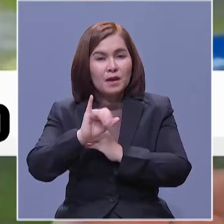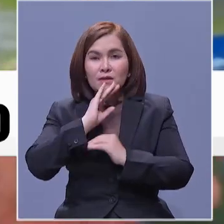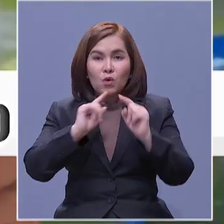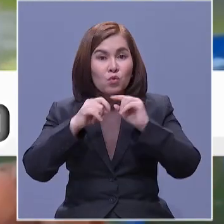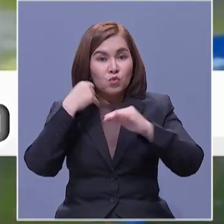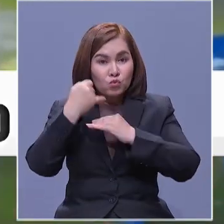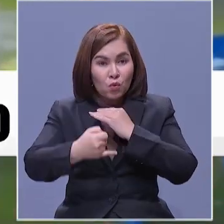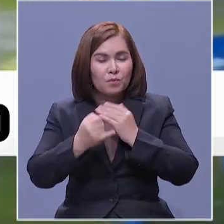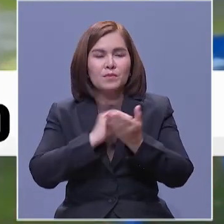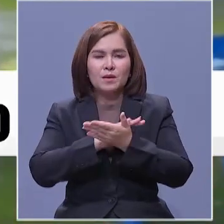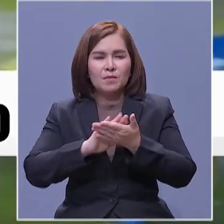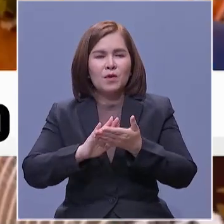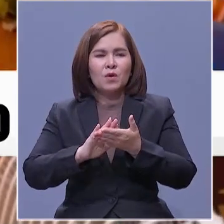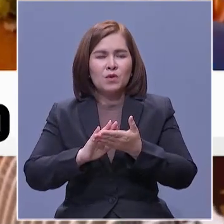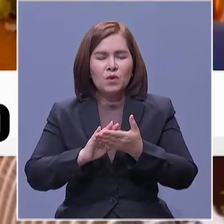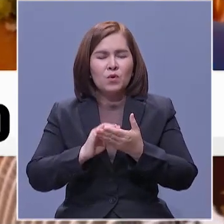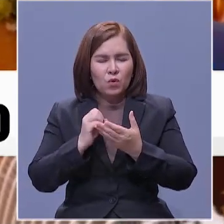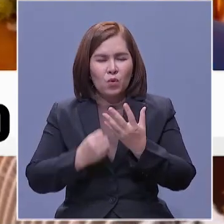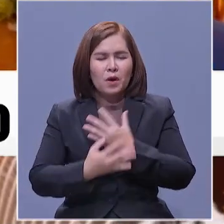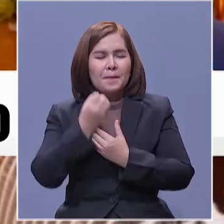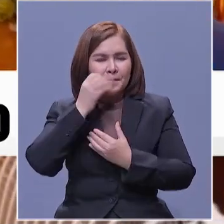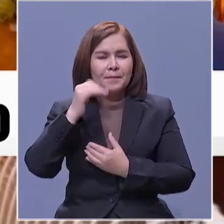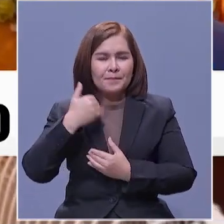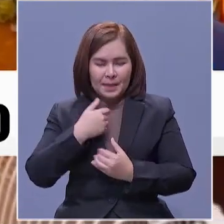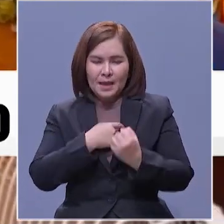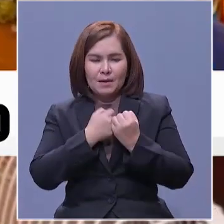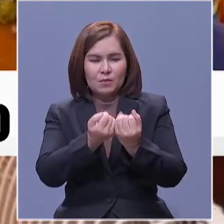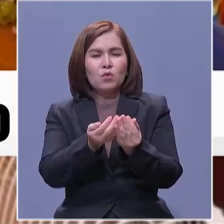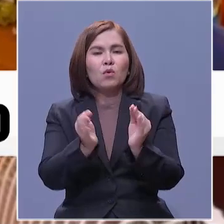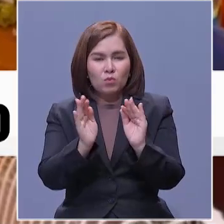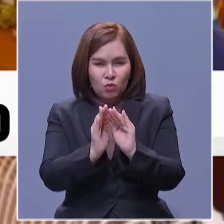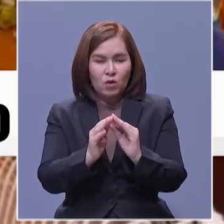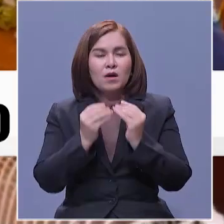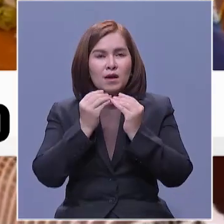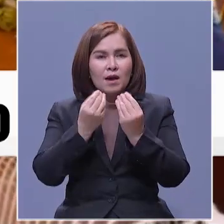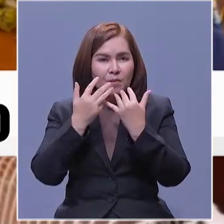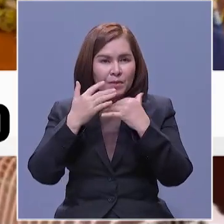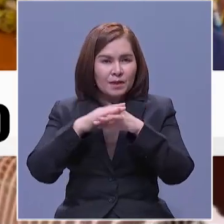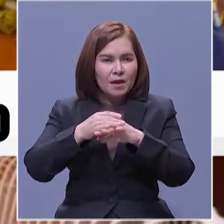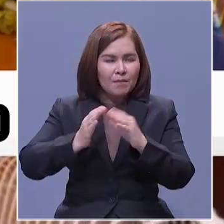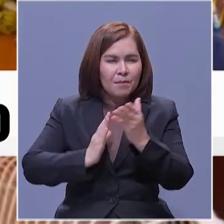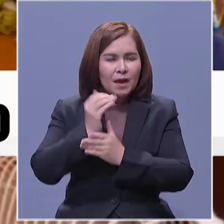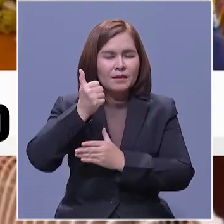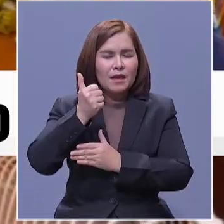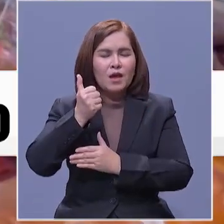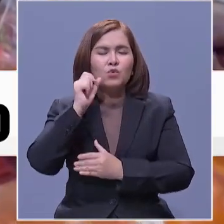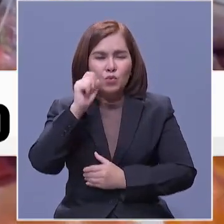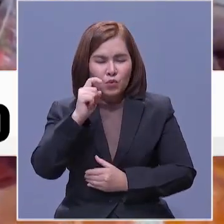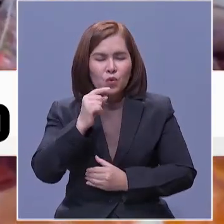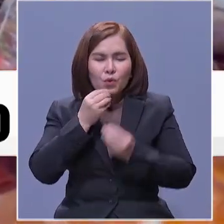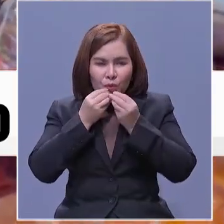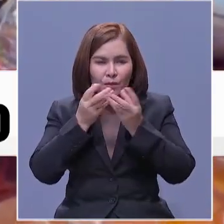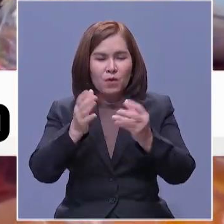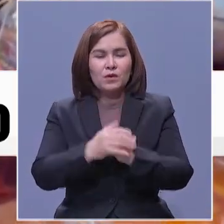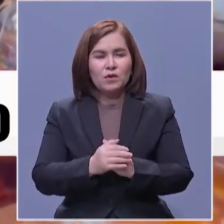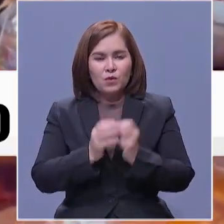จบแล้วก็คงจะได้มาลูกชาย ส่งกำลังใจให้นะคะขอให้ติดต่อได้โดยเร็วนะคะ ซึ่งเรื่องการช่วยเหลือตัวประ